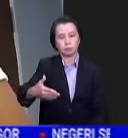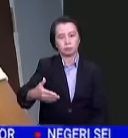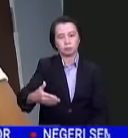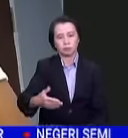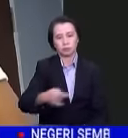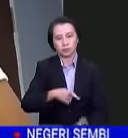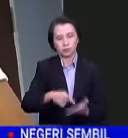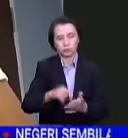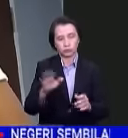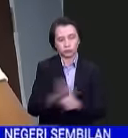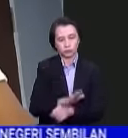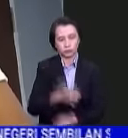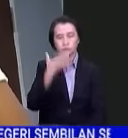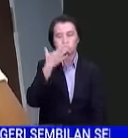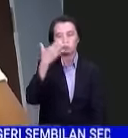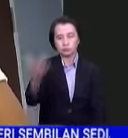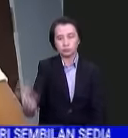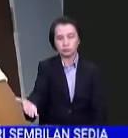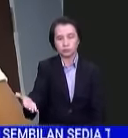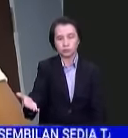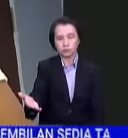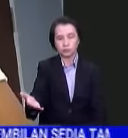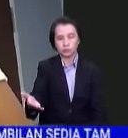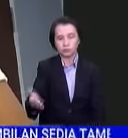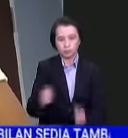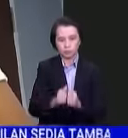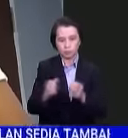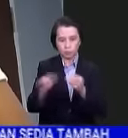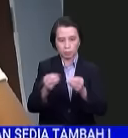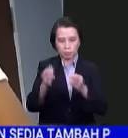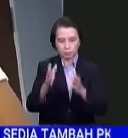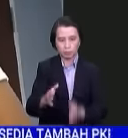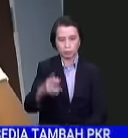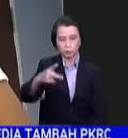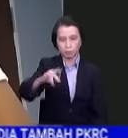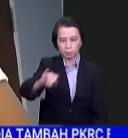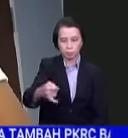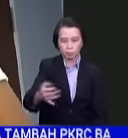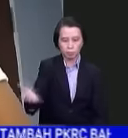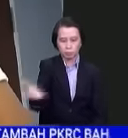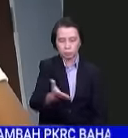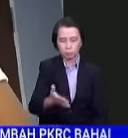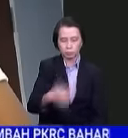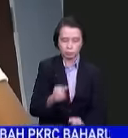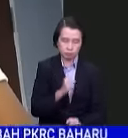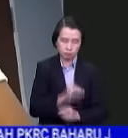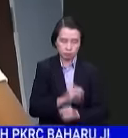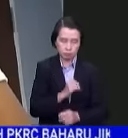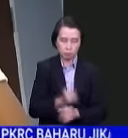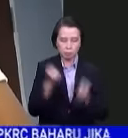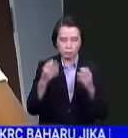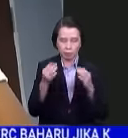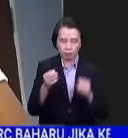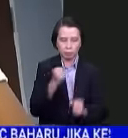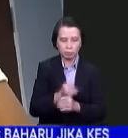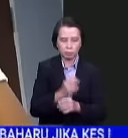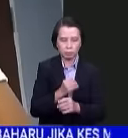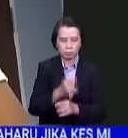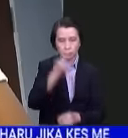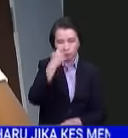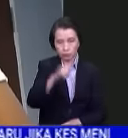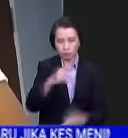Kami cukup berterima kasih kepada even dengan manajemen PJCT juga. Diorang telah berusaha sebanyak-banyak